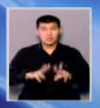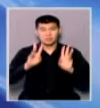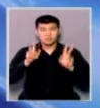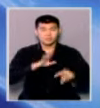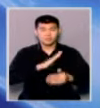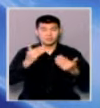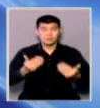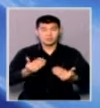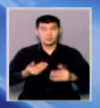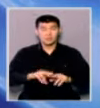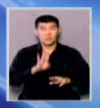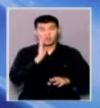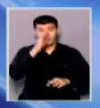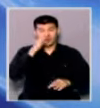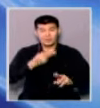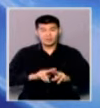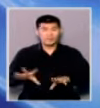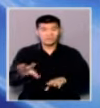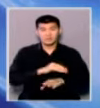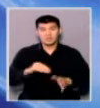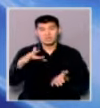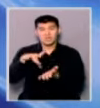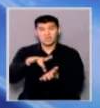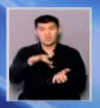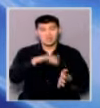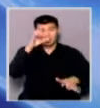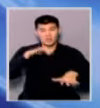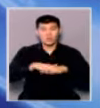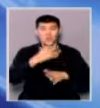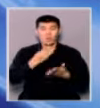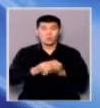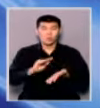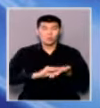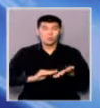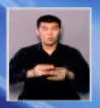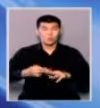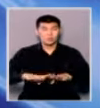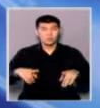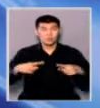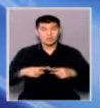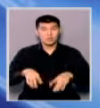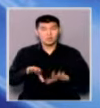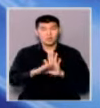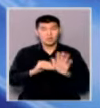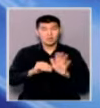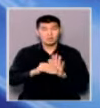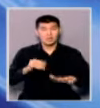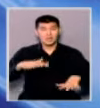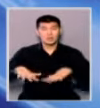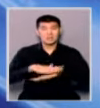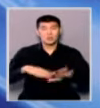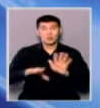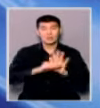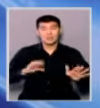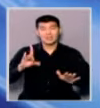озвучены. Так, родители выпускников со всех уголков страны направили свои запросы непосредственно к депутатам. Народный избранник